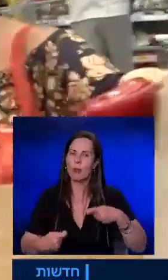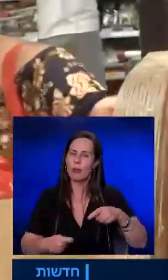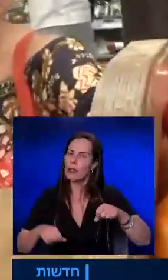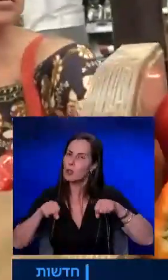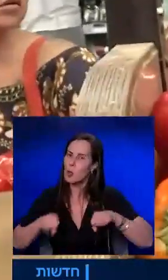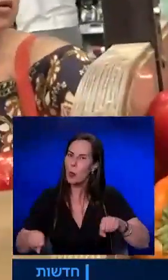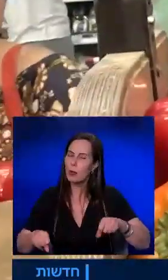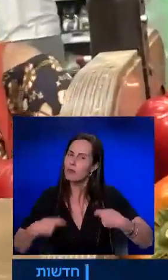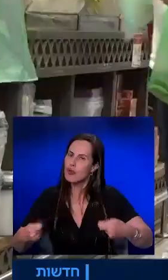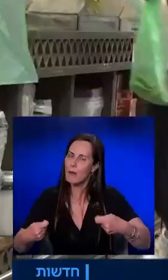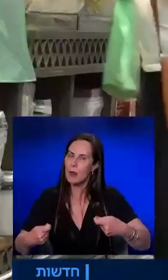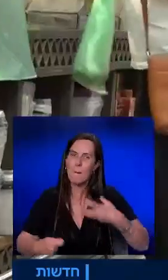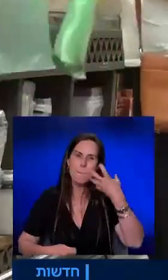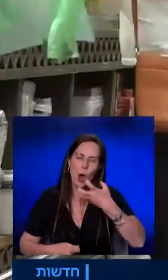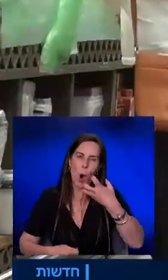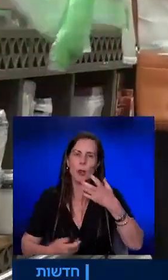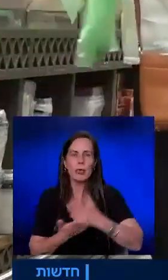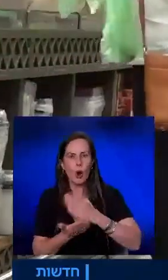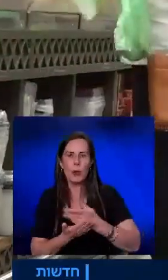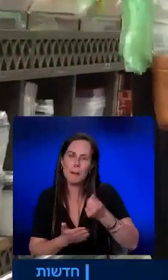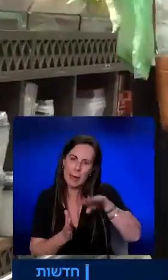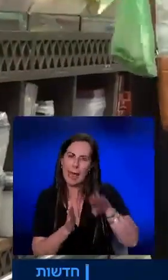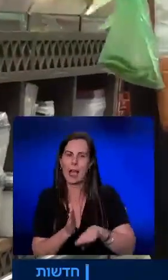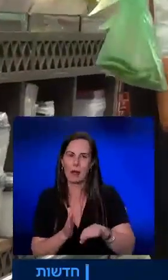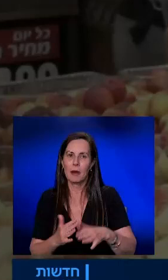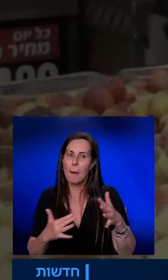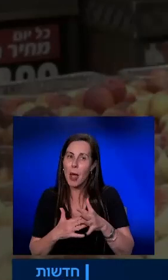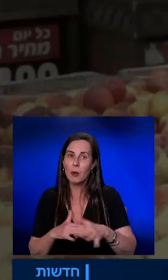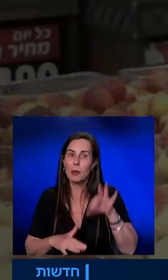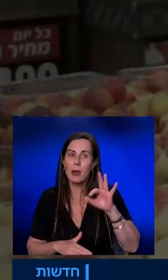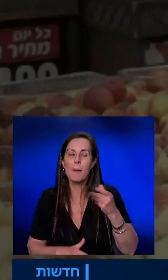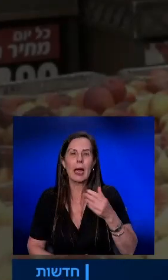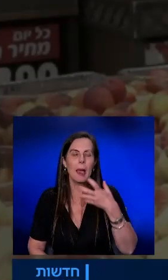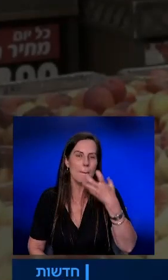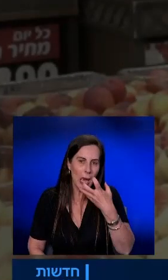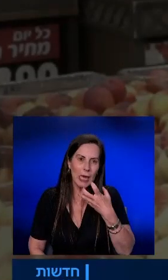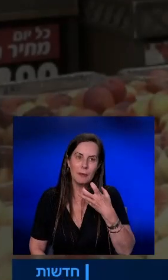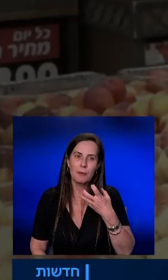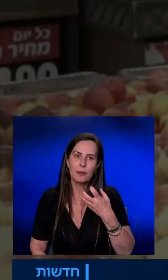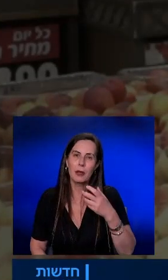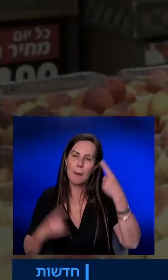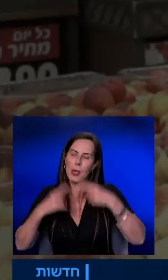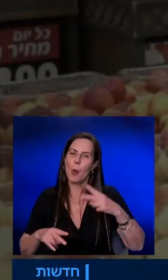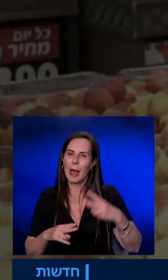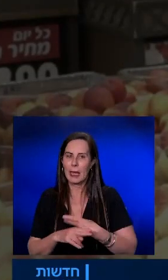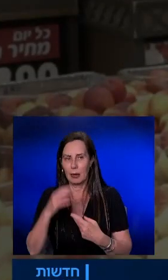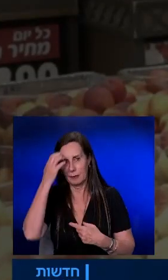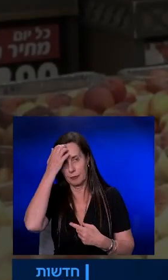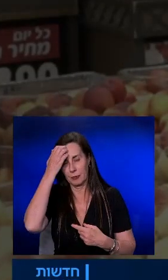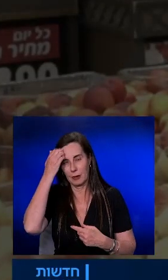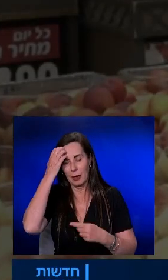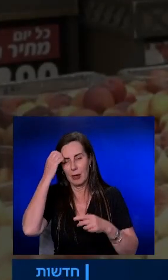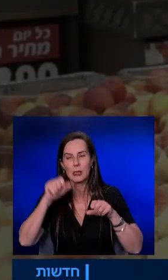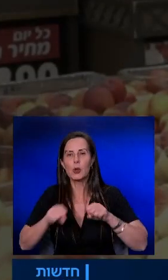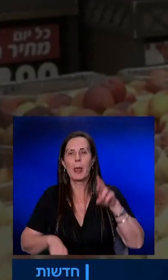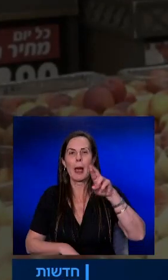השיווק משווקות את מחירי הפירות והירקות במחירי ההנחה. בדקנו ומצאנו מהם מחירי הנקטרינה בימים הרגילים. ברמי לוי